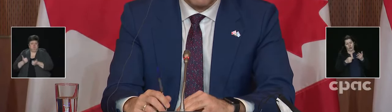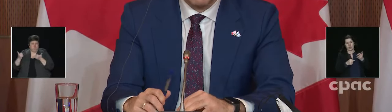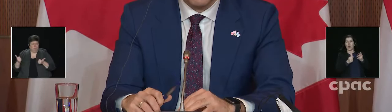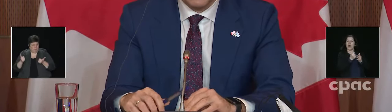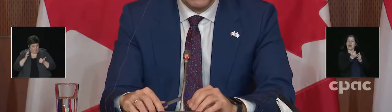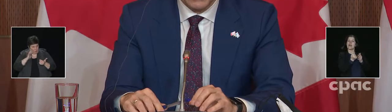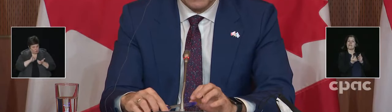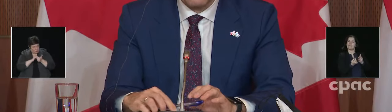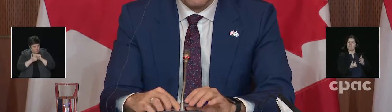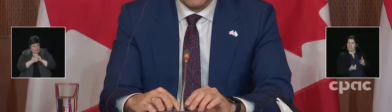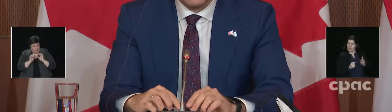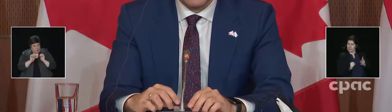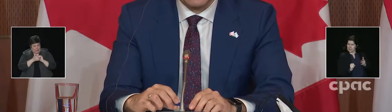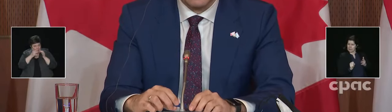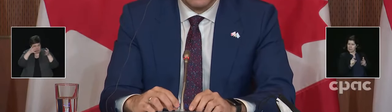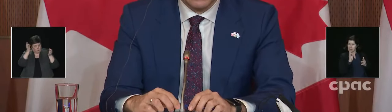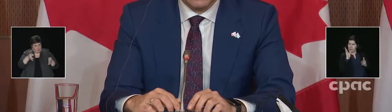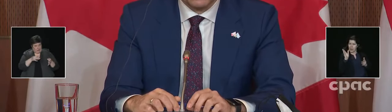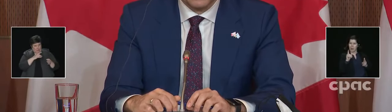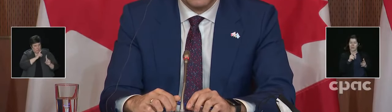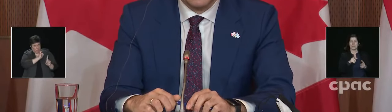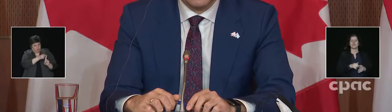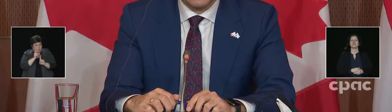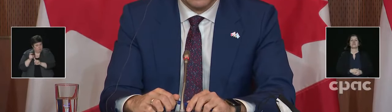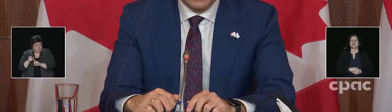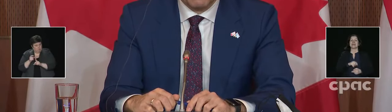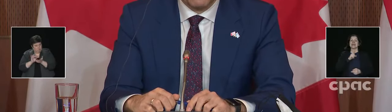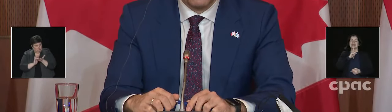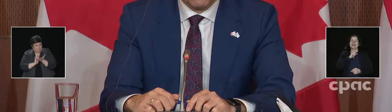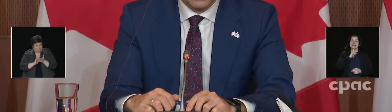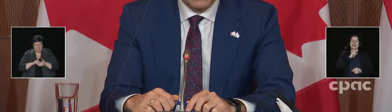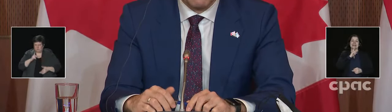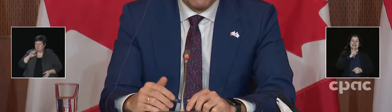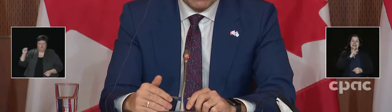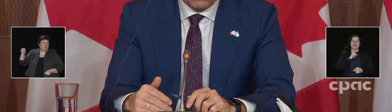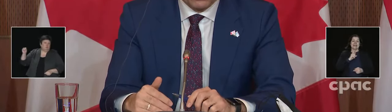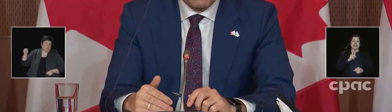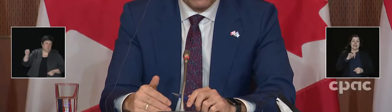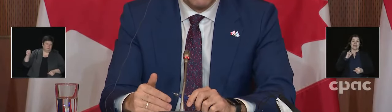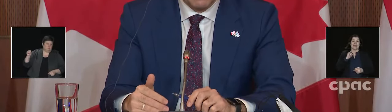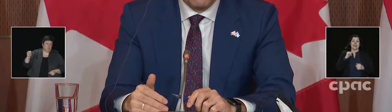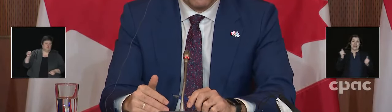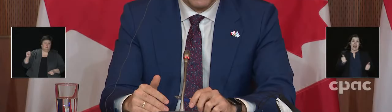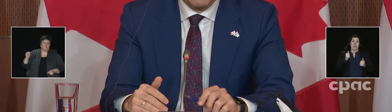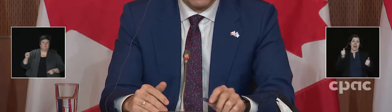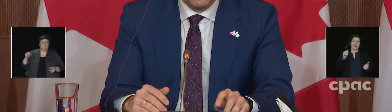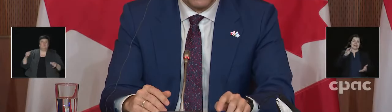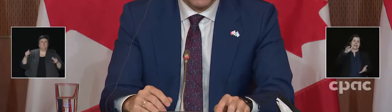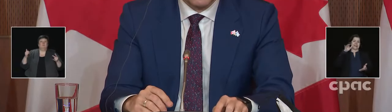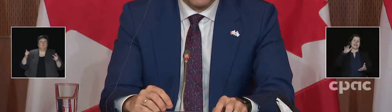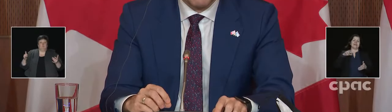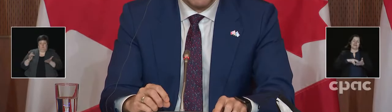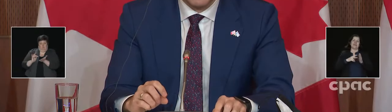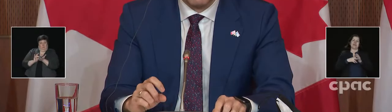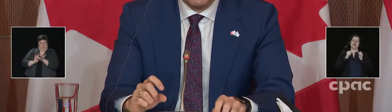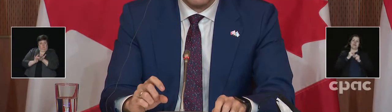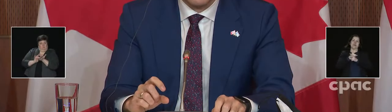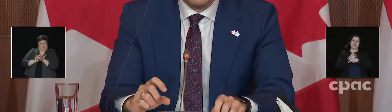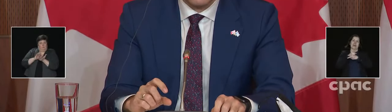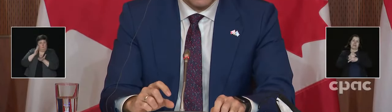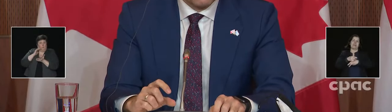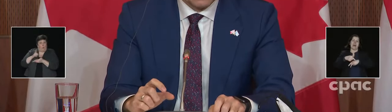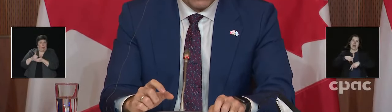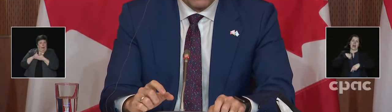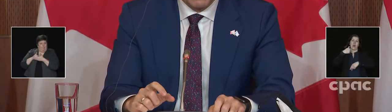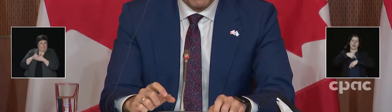C'est sûr que ça va nous aider à traiter la COVID à plus long terme, à court terme aussi, mais à plus long terme. C'est un médicament